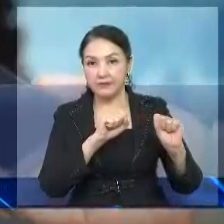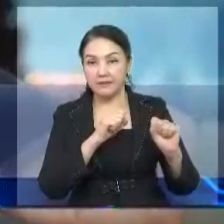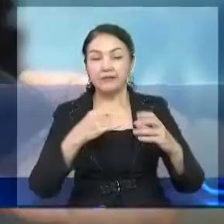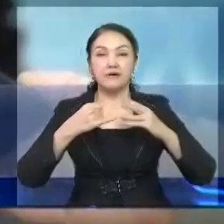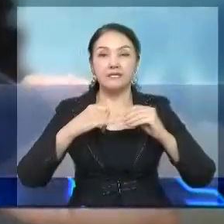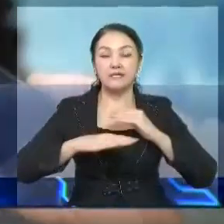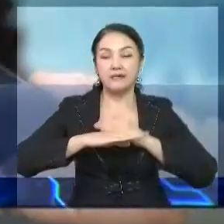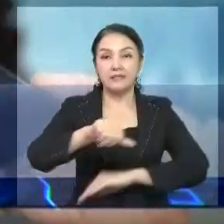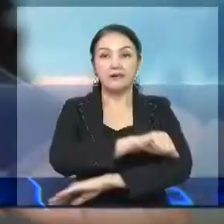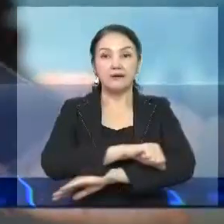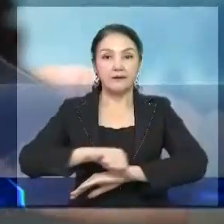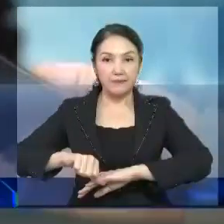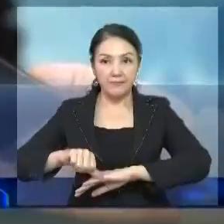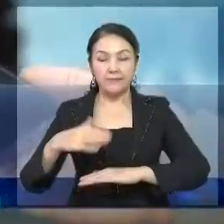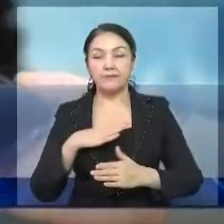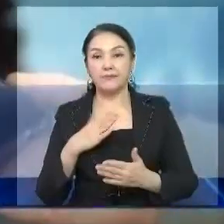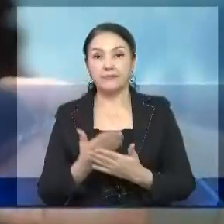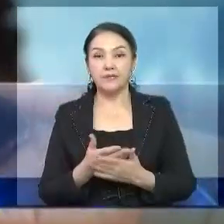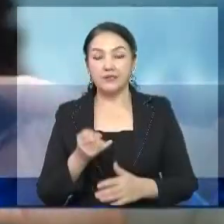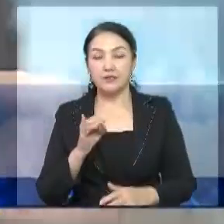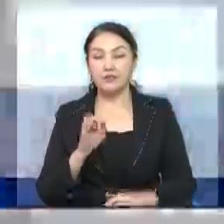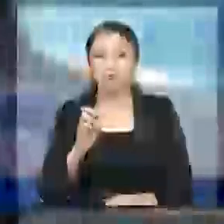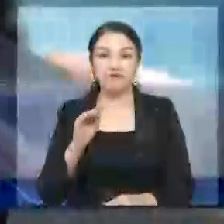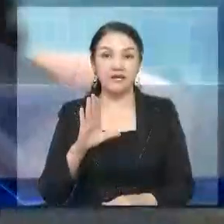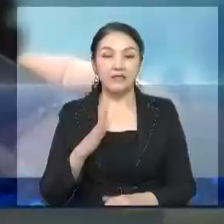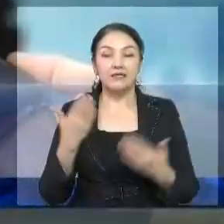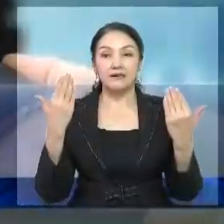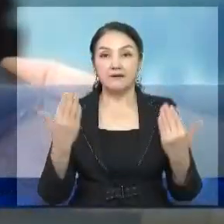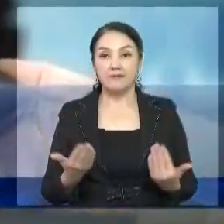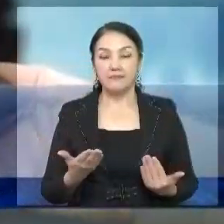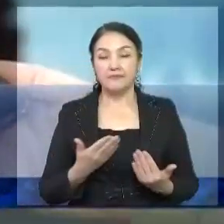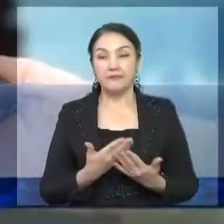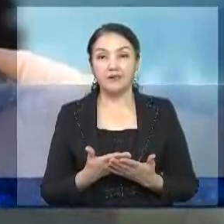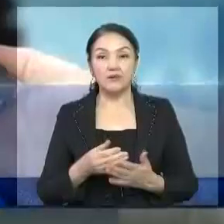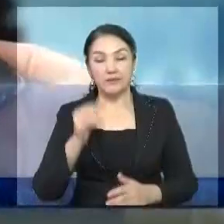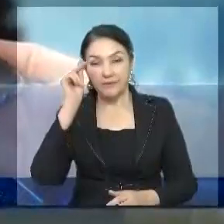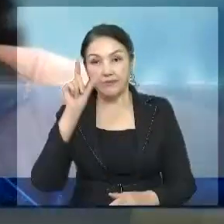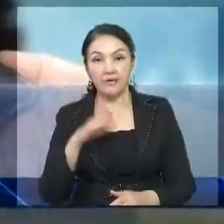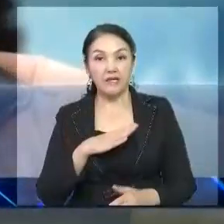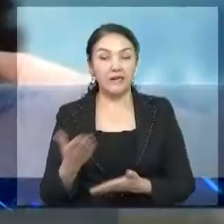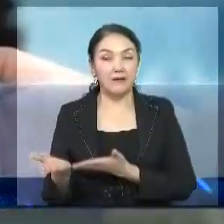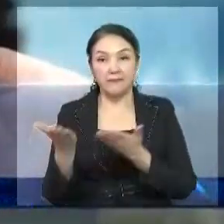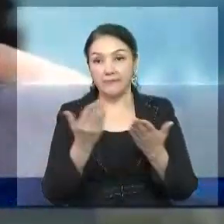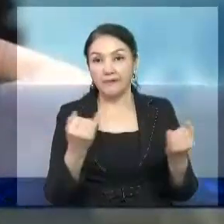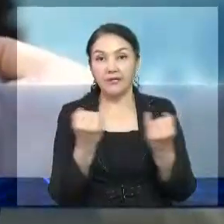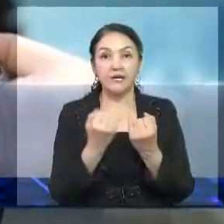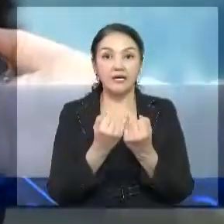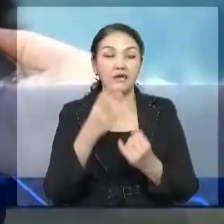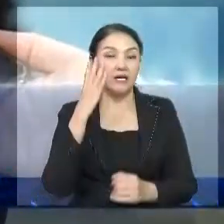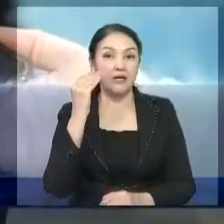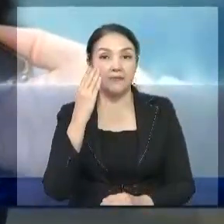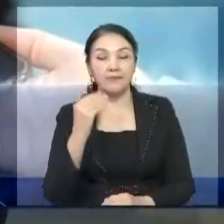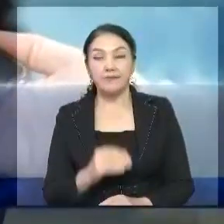земли, границу наши от нашествия джунгаров и калмаков. Сегодня научно-теоретическая конференция, приглашены гости из